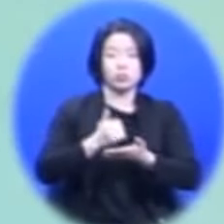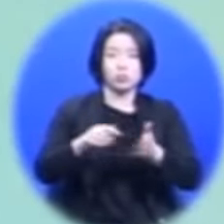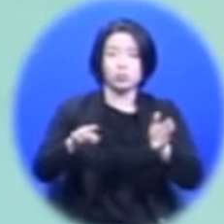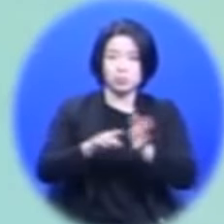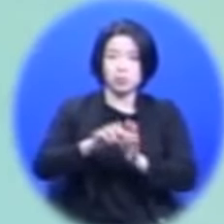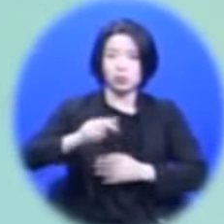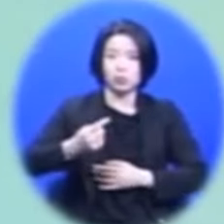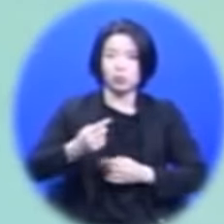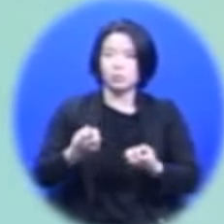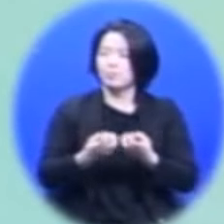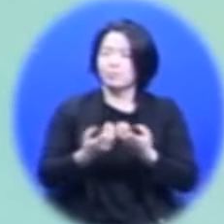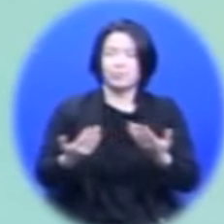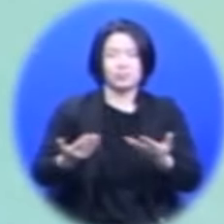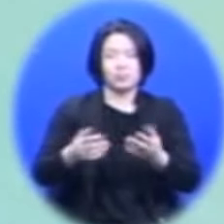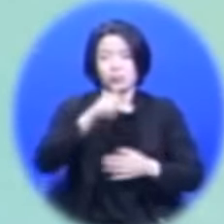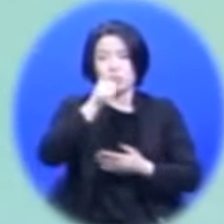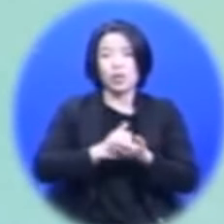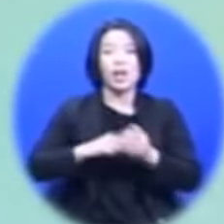수 없이 죄 짓고 살더라.